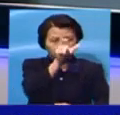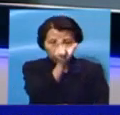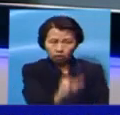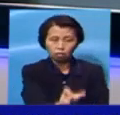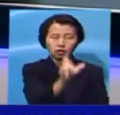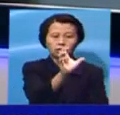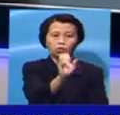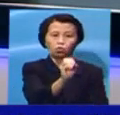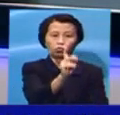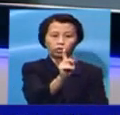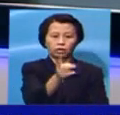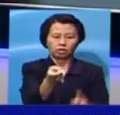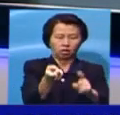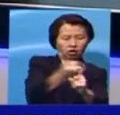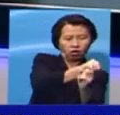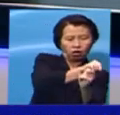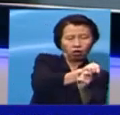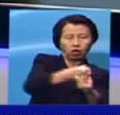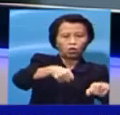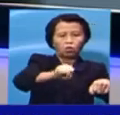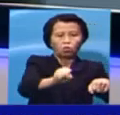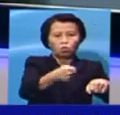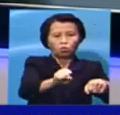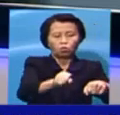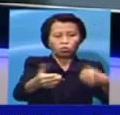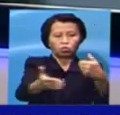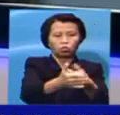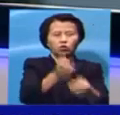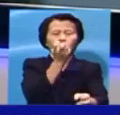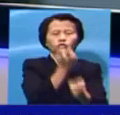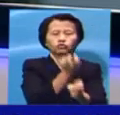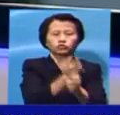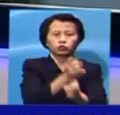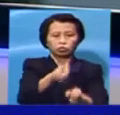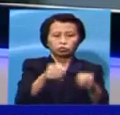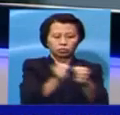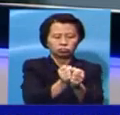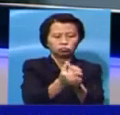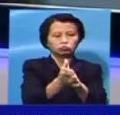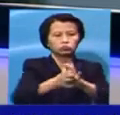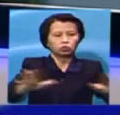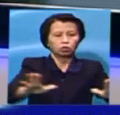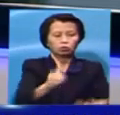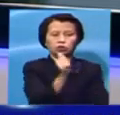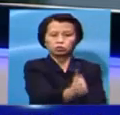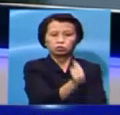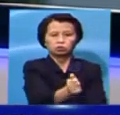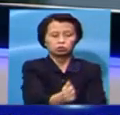upaya Oku tersangkut pada motosikal itu sehingga menyukarkan mangsa untuk menyelamatkan